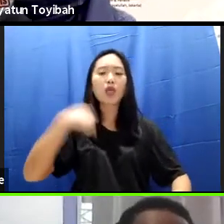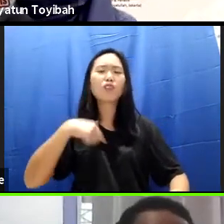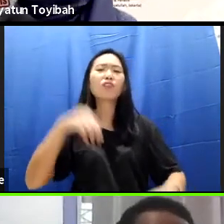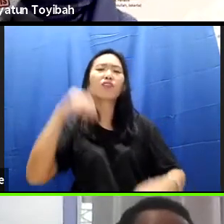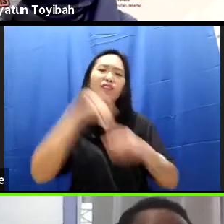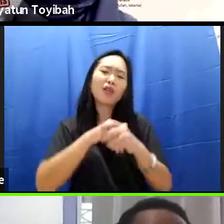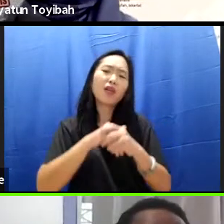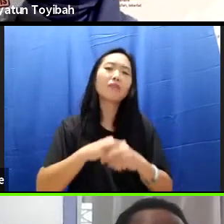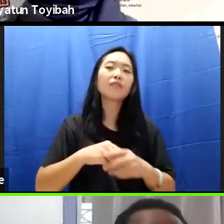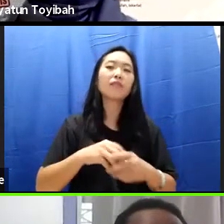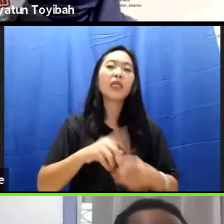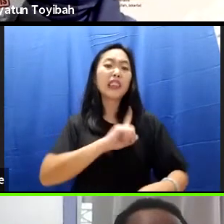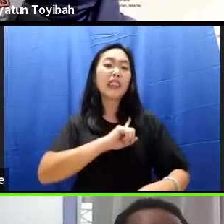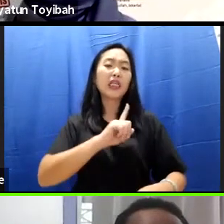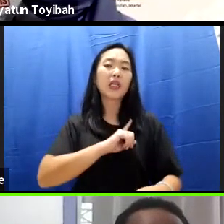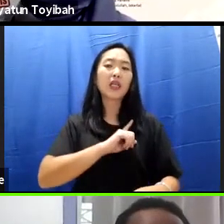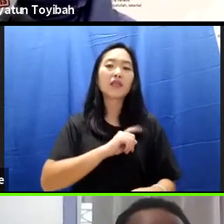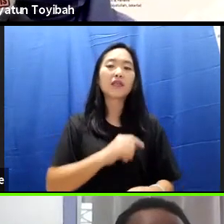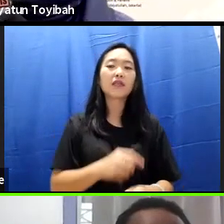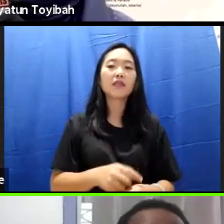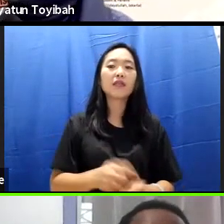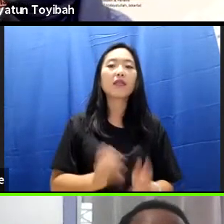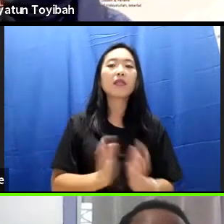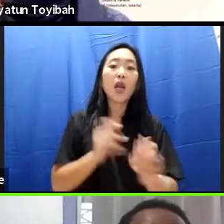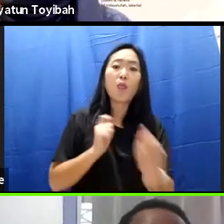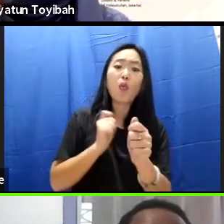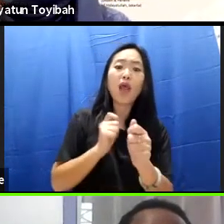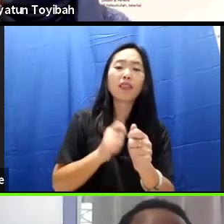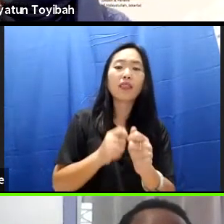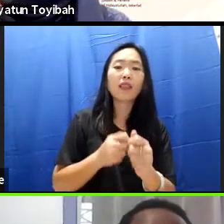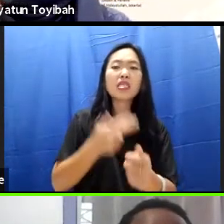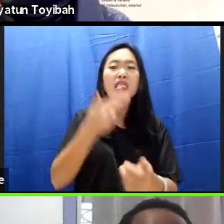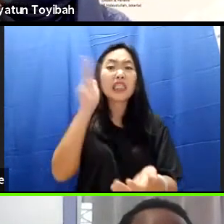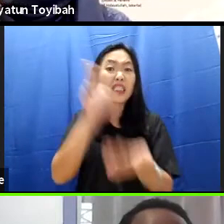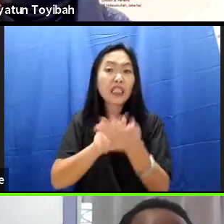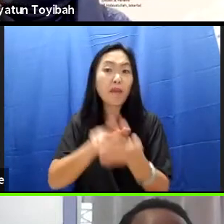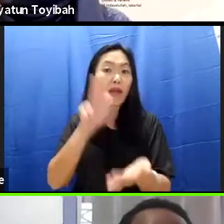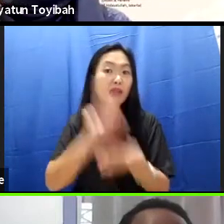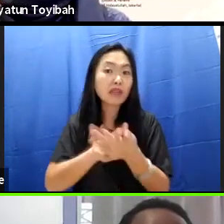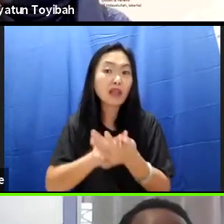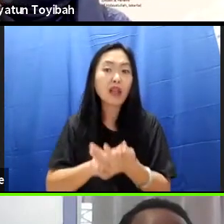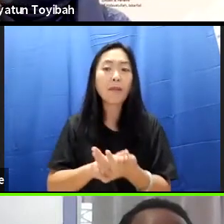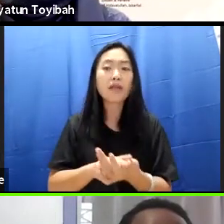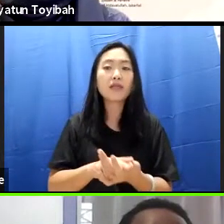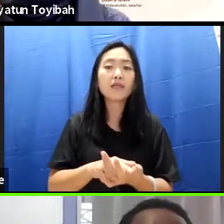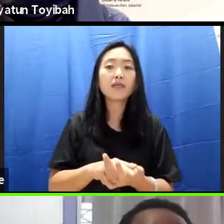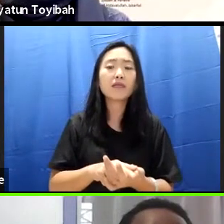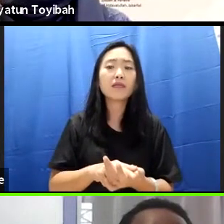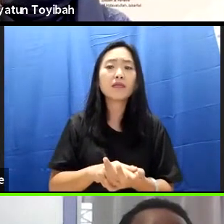keputusan-keputusan yang diambil, yang secara kasat mata kita lihat memang ini